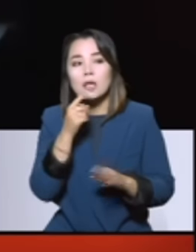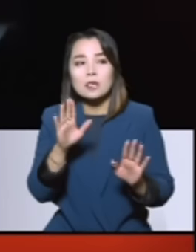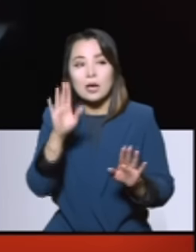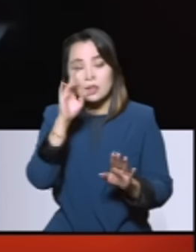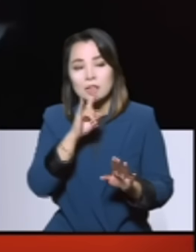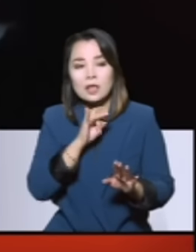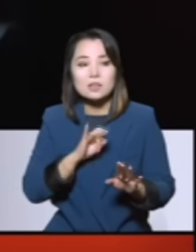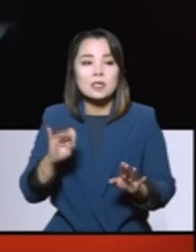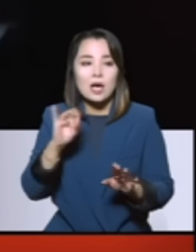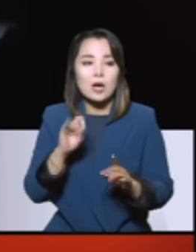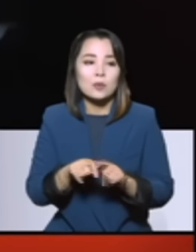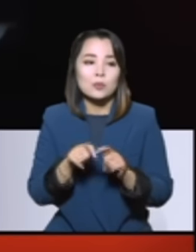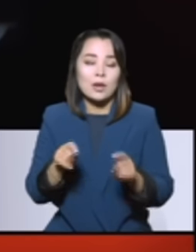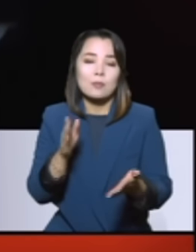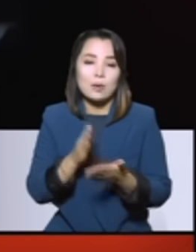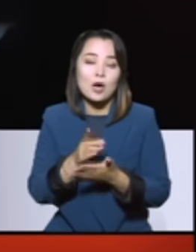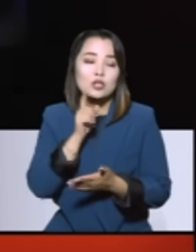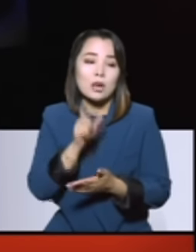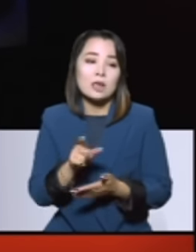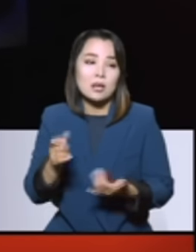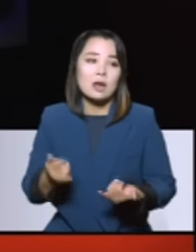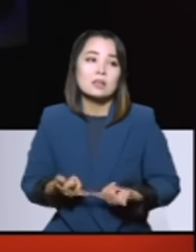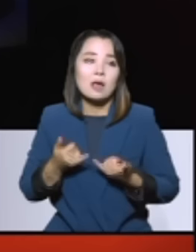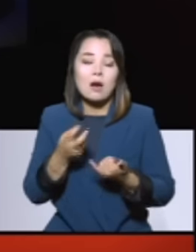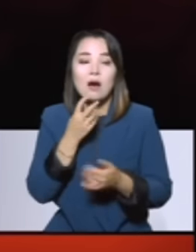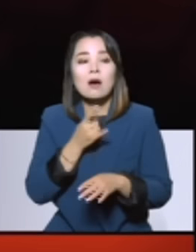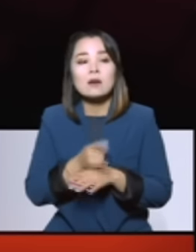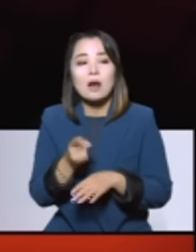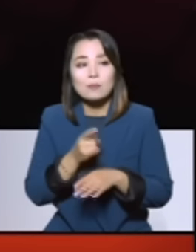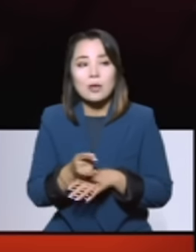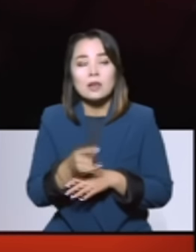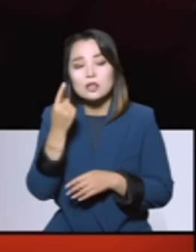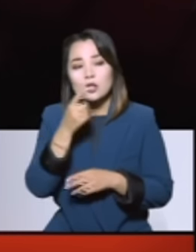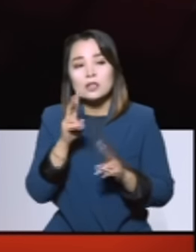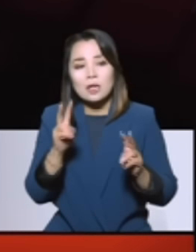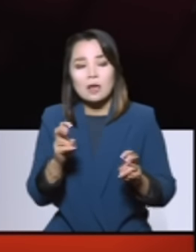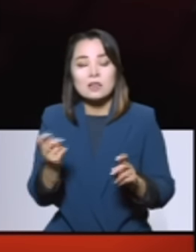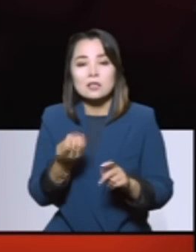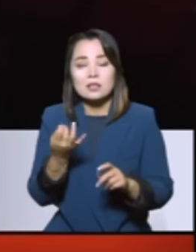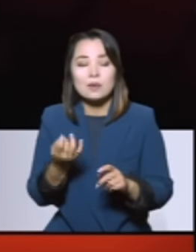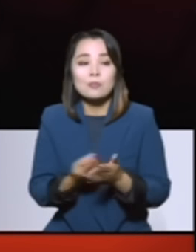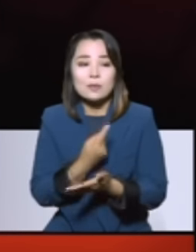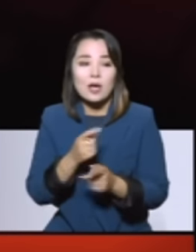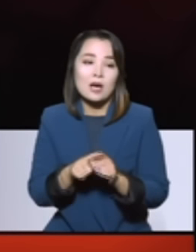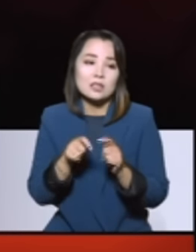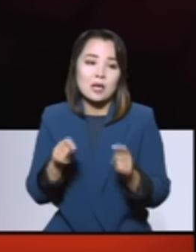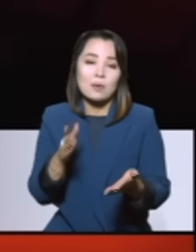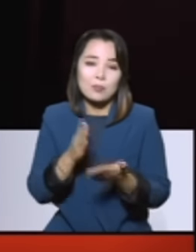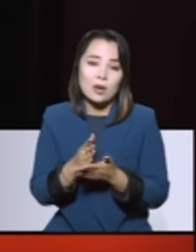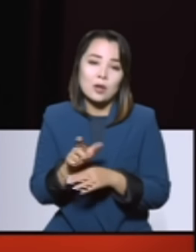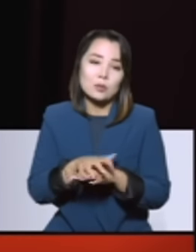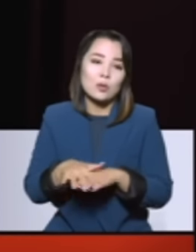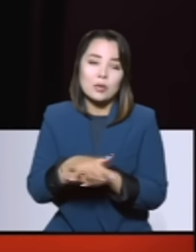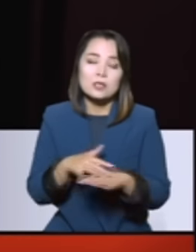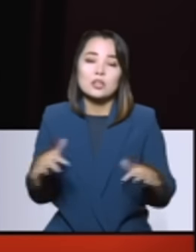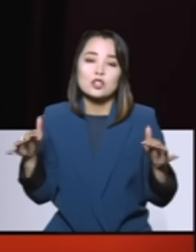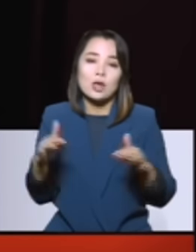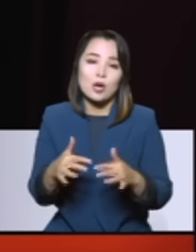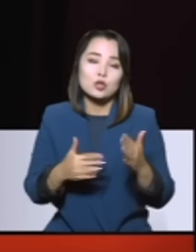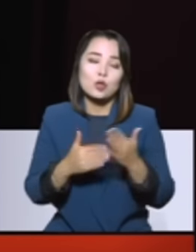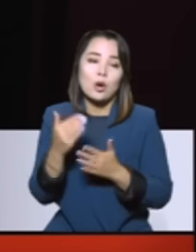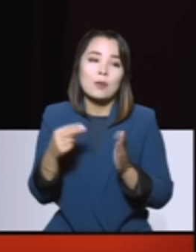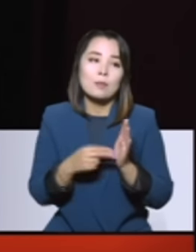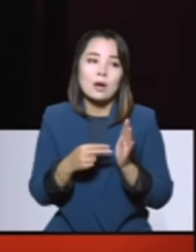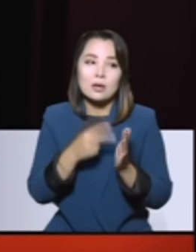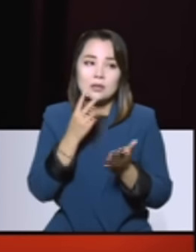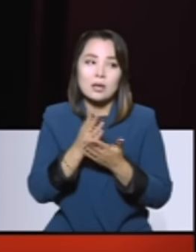тарихи фильмдер аударылған. Ал жастарға арналған комедия жанрындағы фильм алғаш рет көрсетіліп отыр. Көрсетілімге жиналғандар фильмге жоғары баға